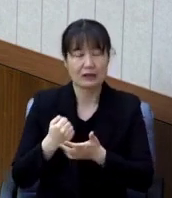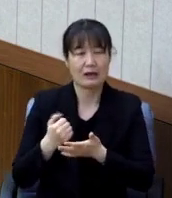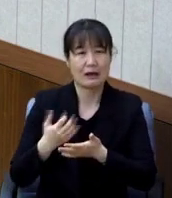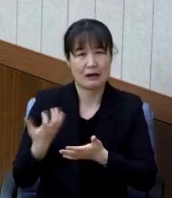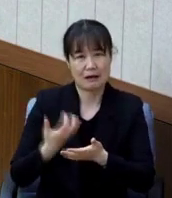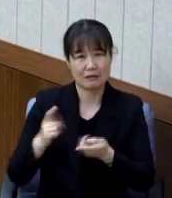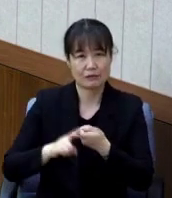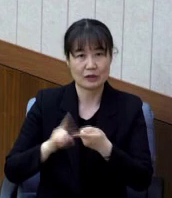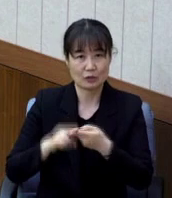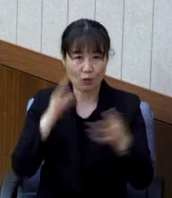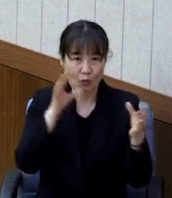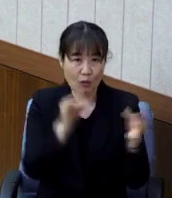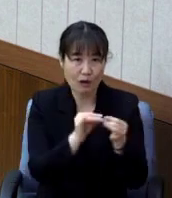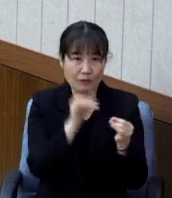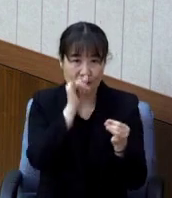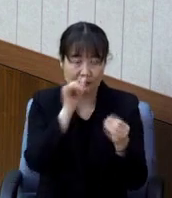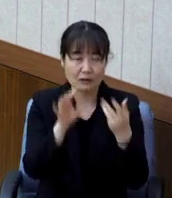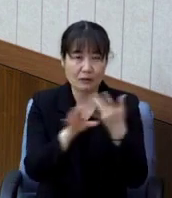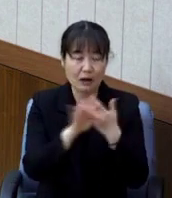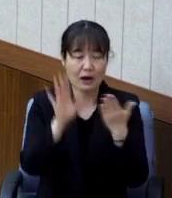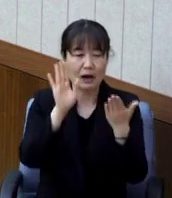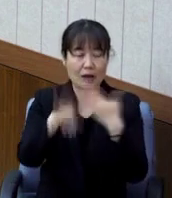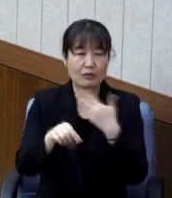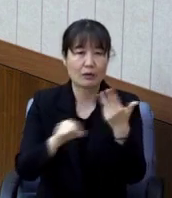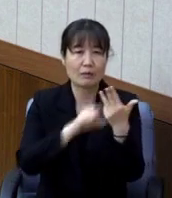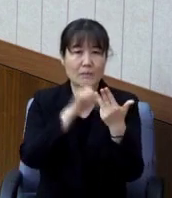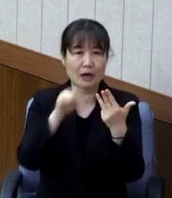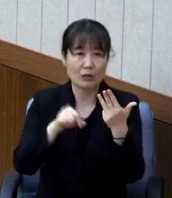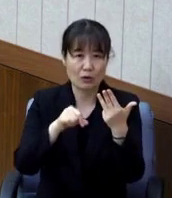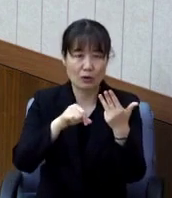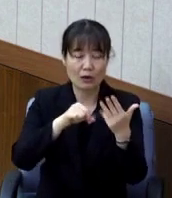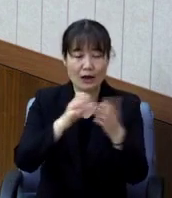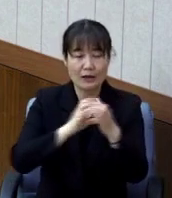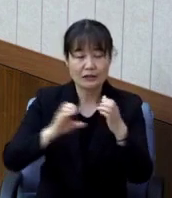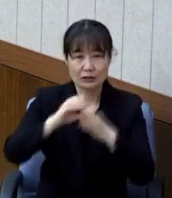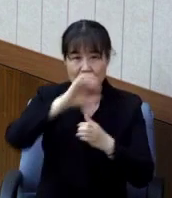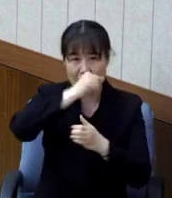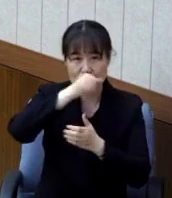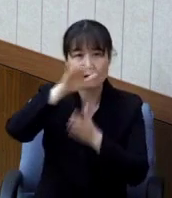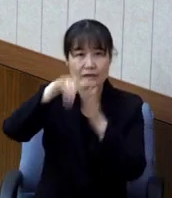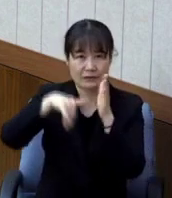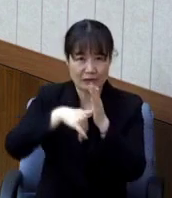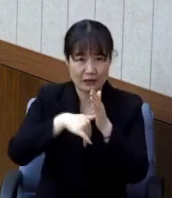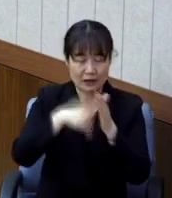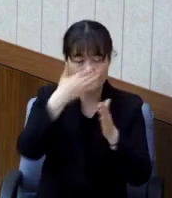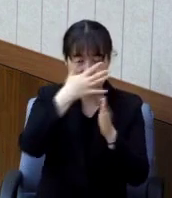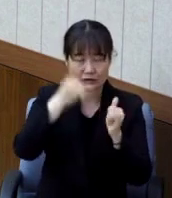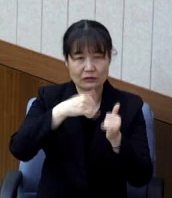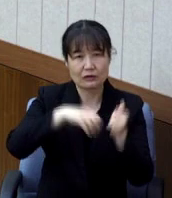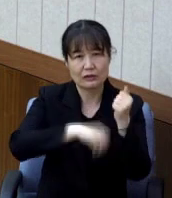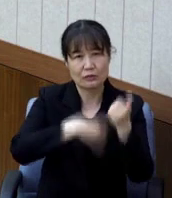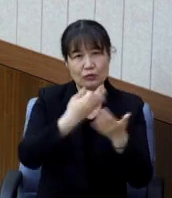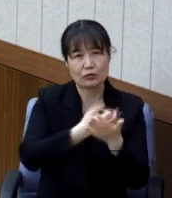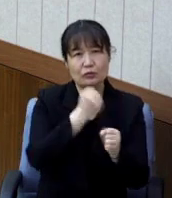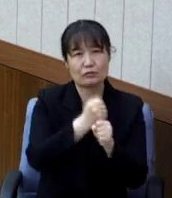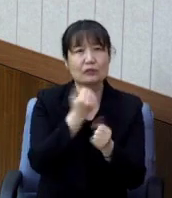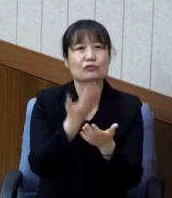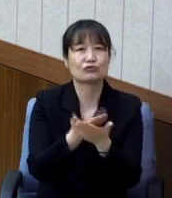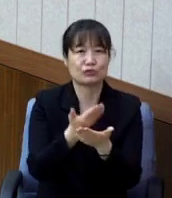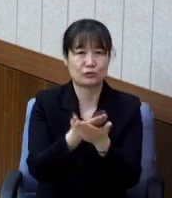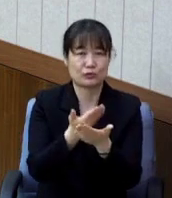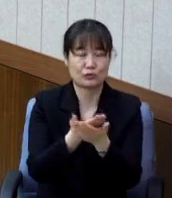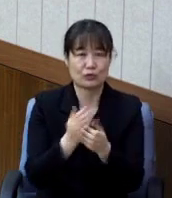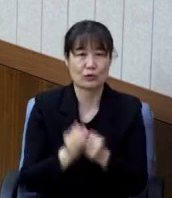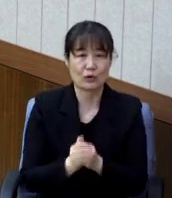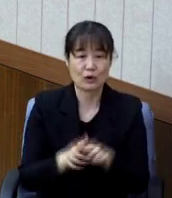공감을 하신다면 앞으로 있을 8월 2차 추경에 청년 예산을 편성해 주실 것을 부탁드리겠습니다.